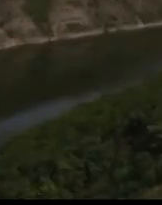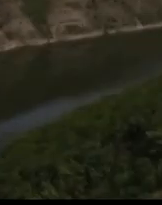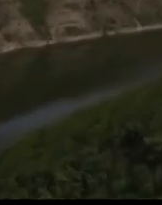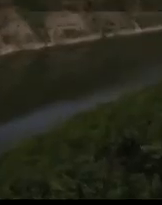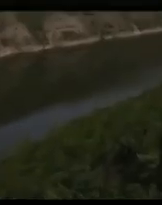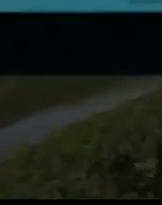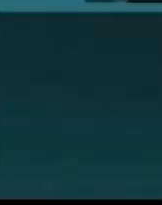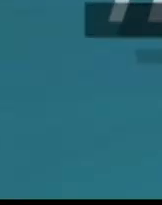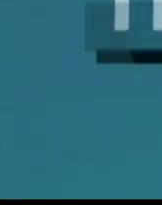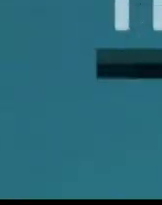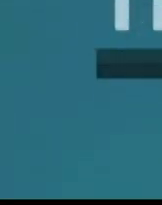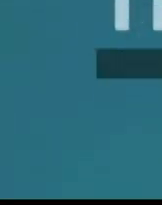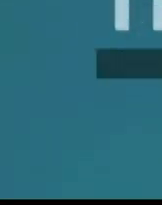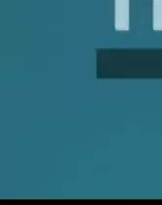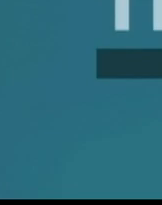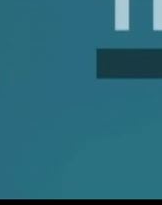Музика